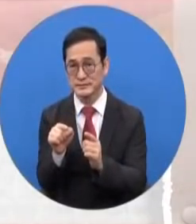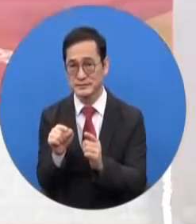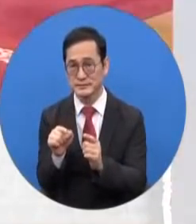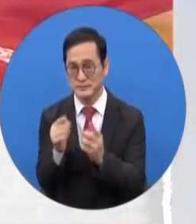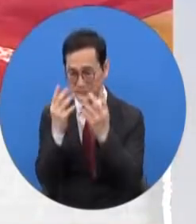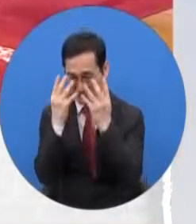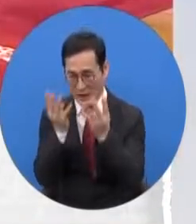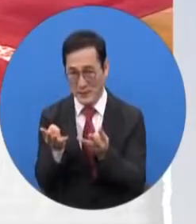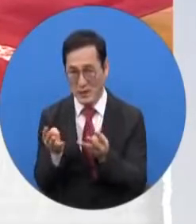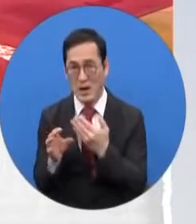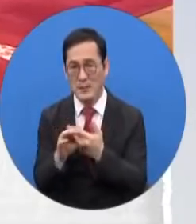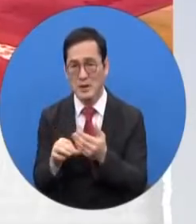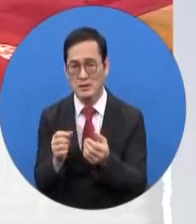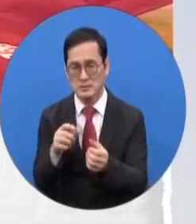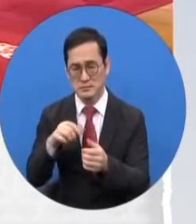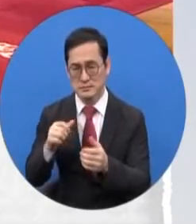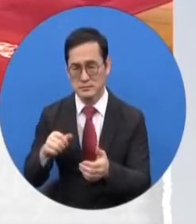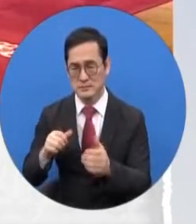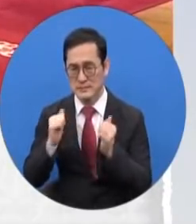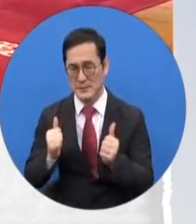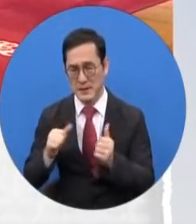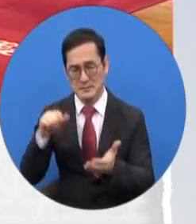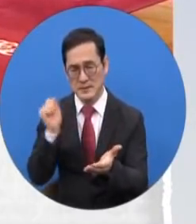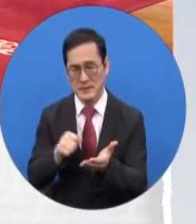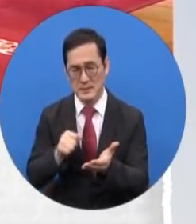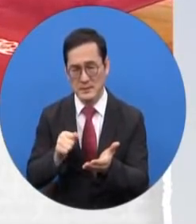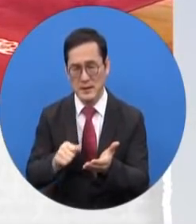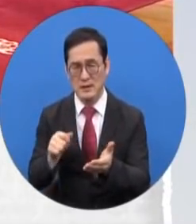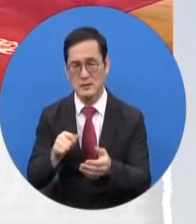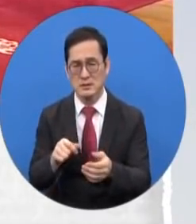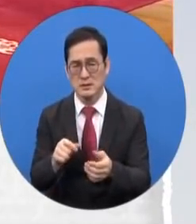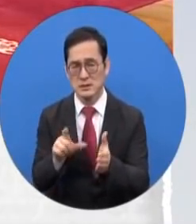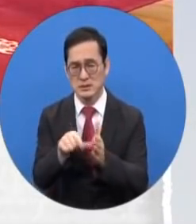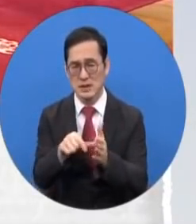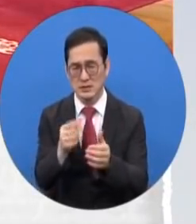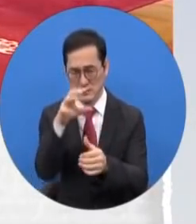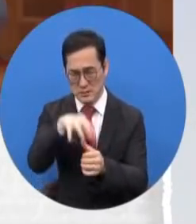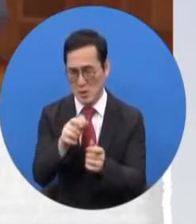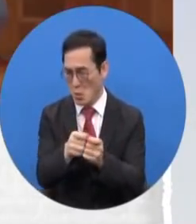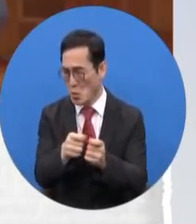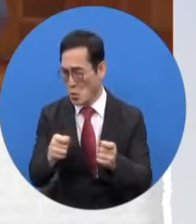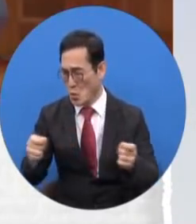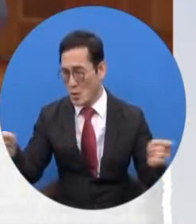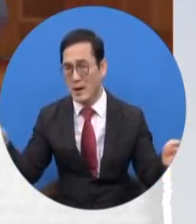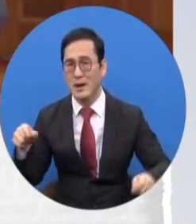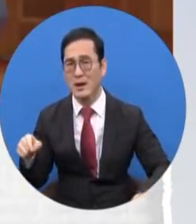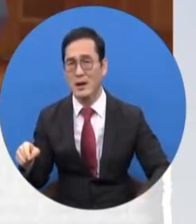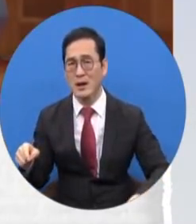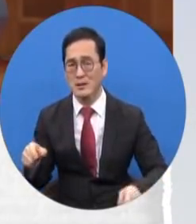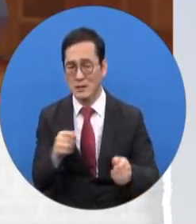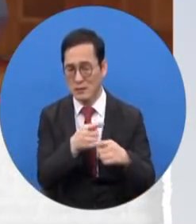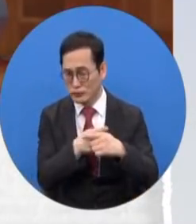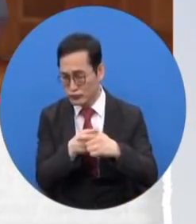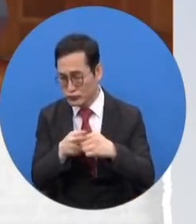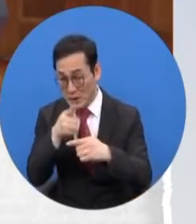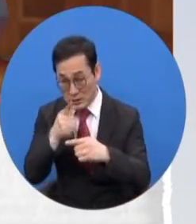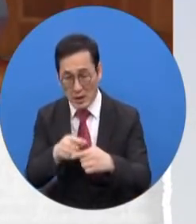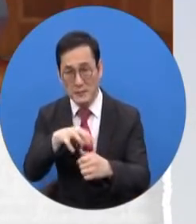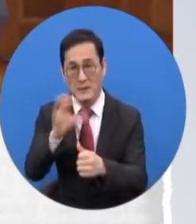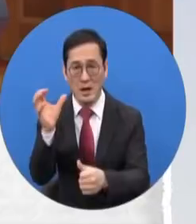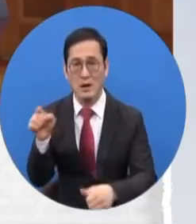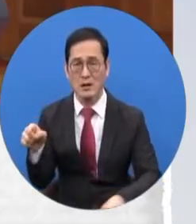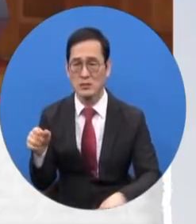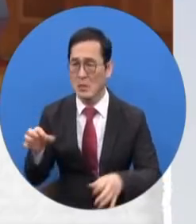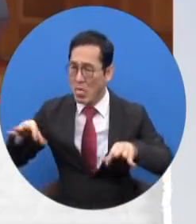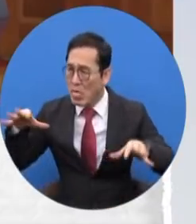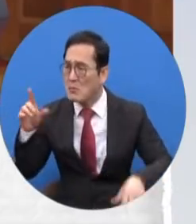반론을 제기할 수 있지만 박 전 대통령과 이 전 대통령은 범죄 전체를 주도한 정도, 죄질에 대한 평가가 다를